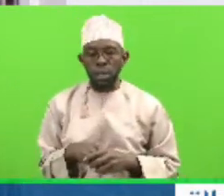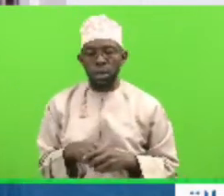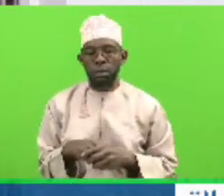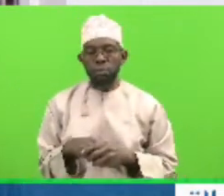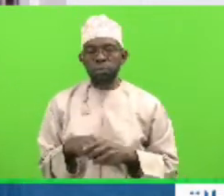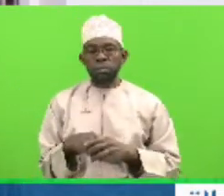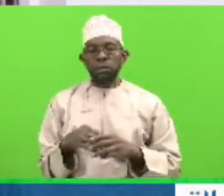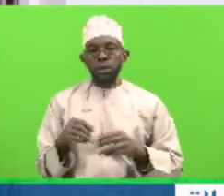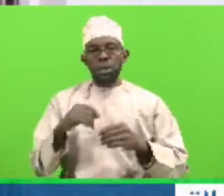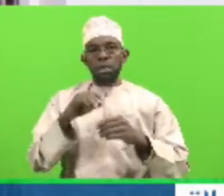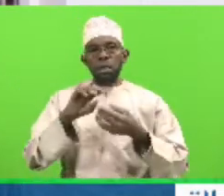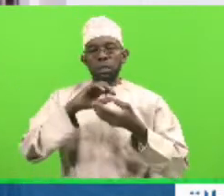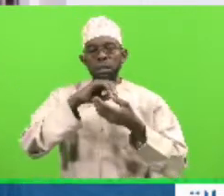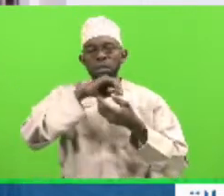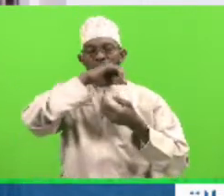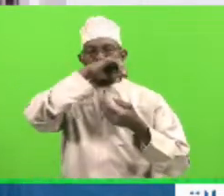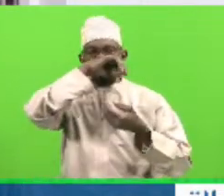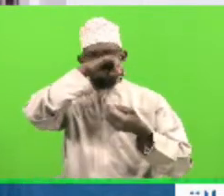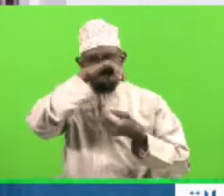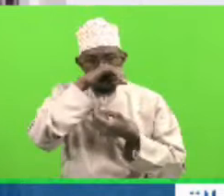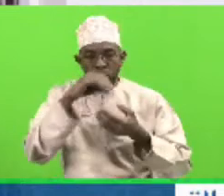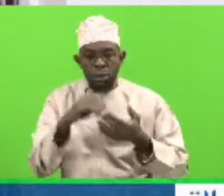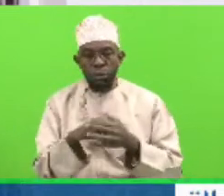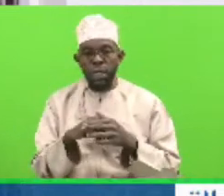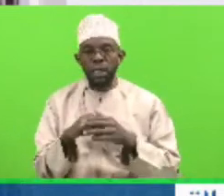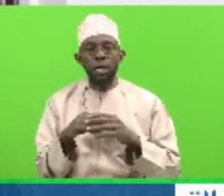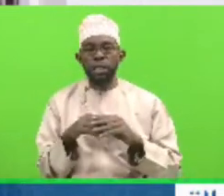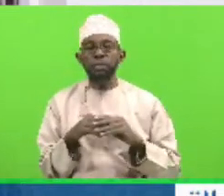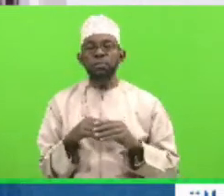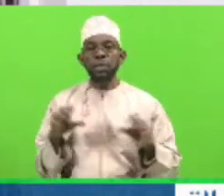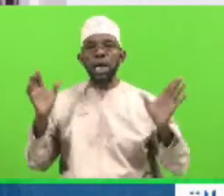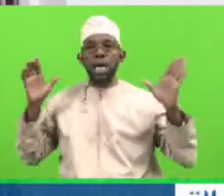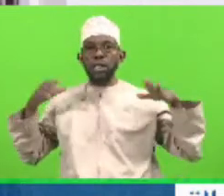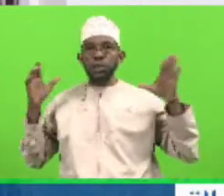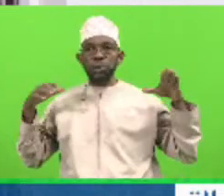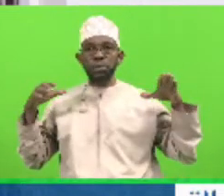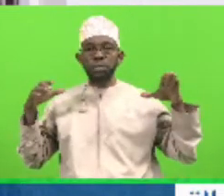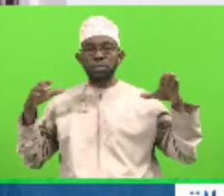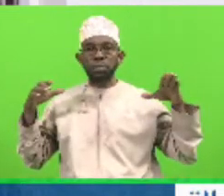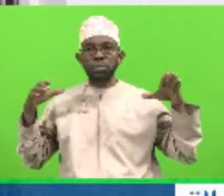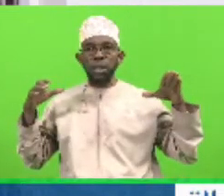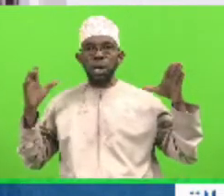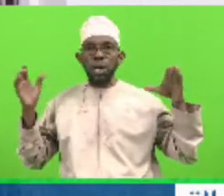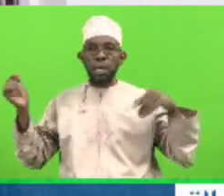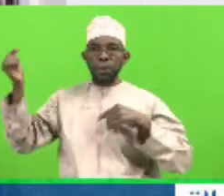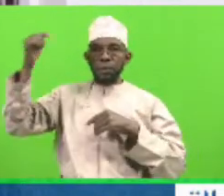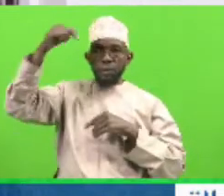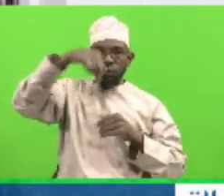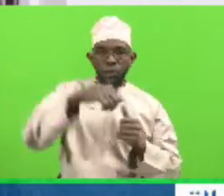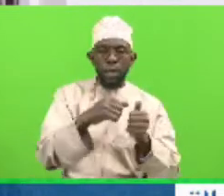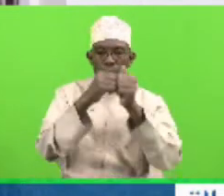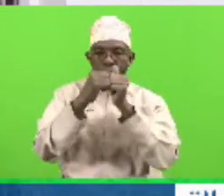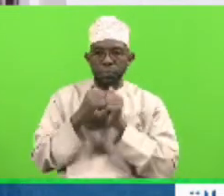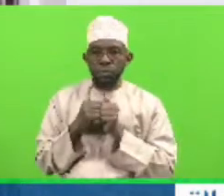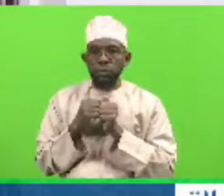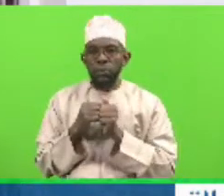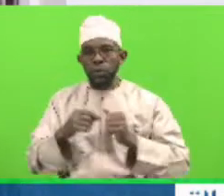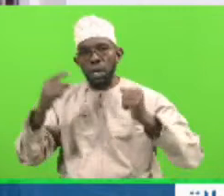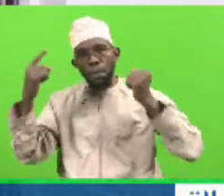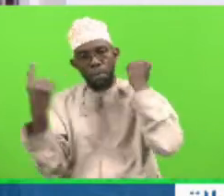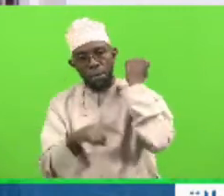غيهم وطغيانهم حتى أرادوا الملائكة الذين جاءوهم